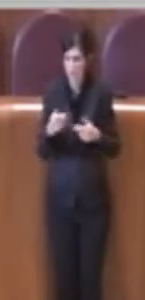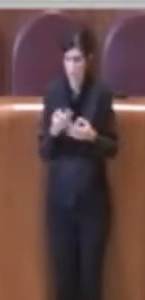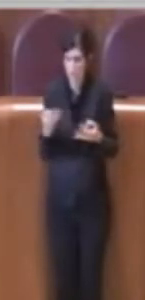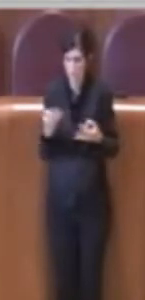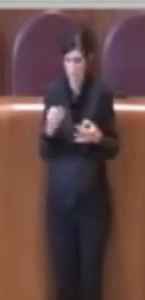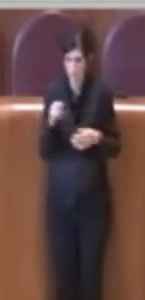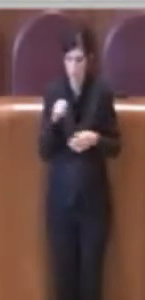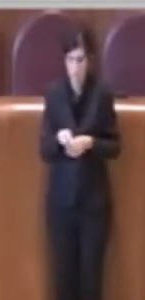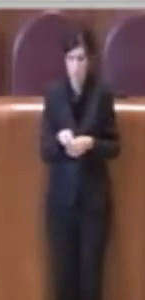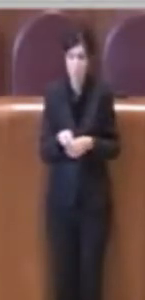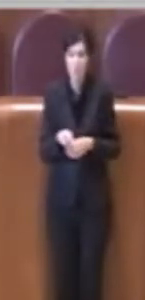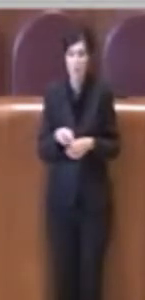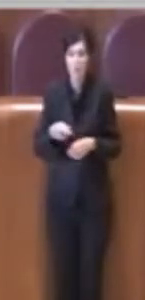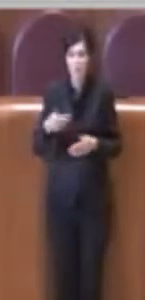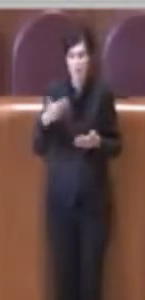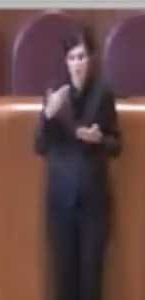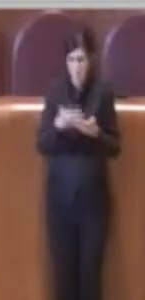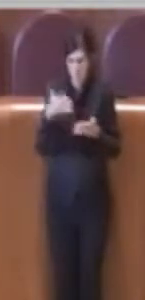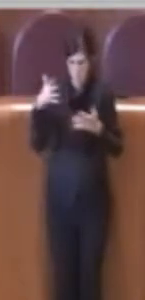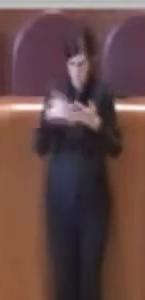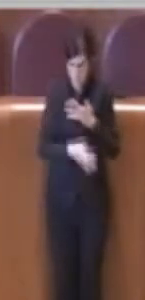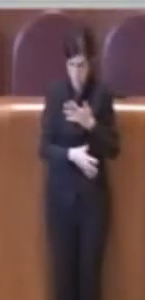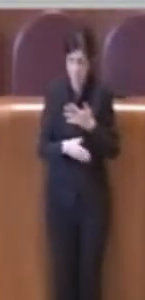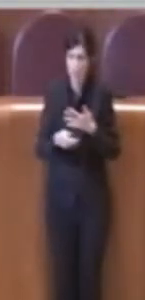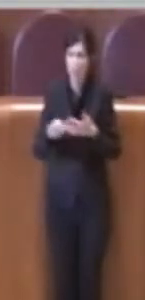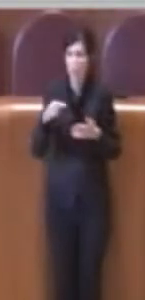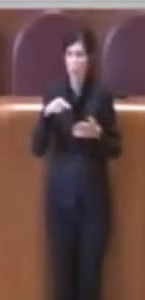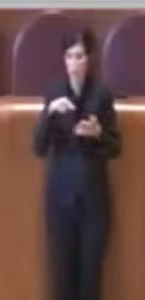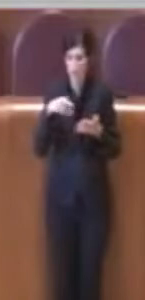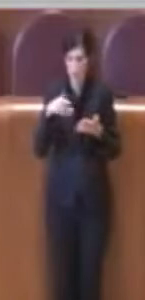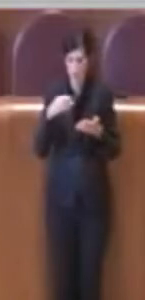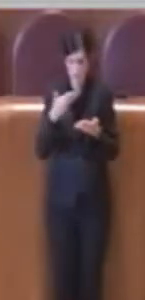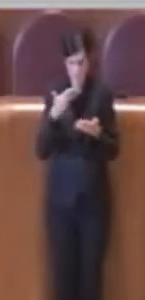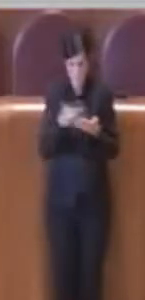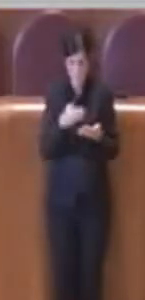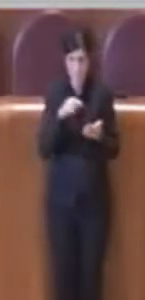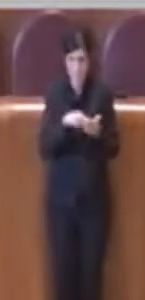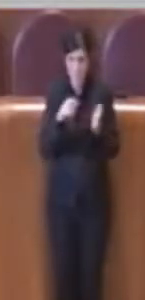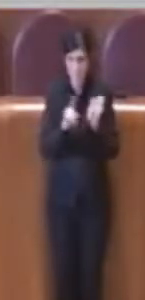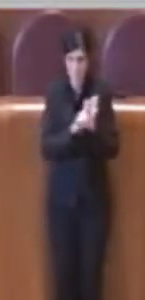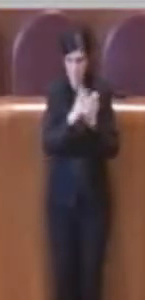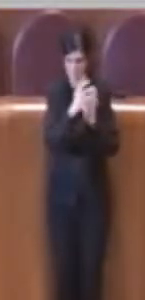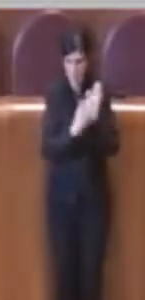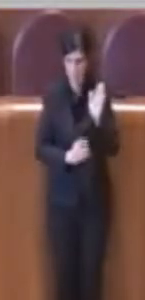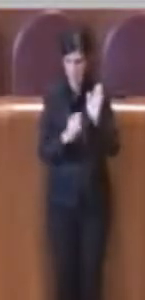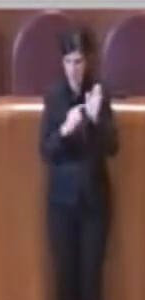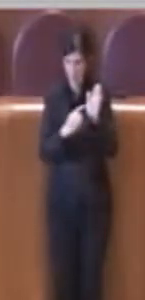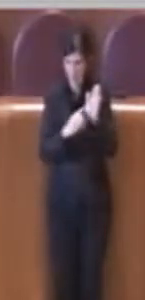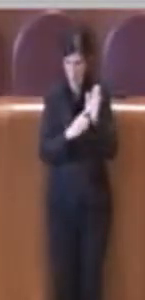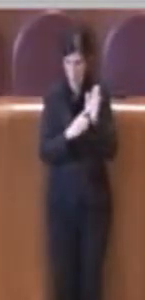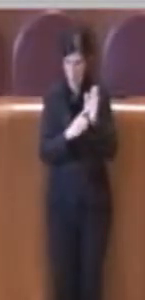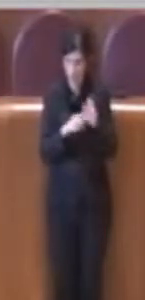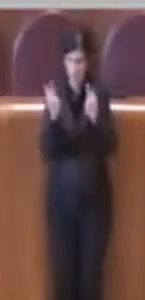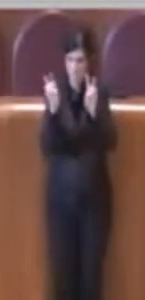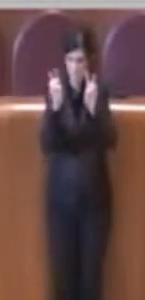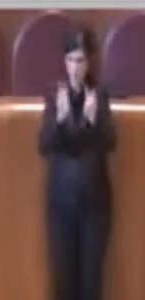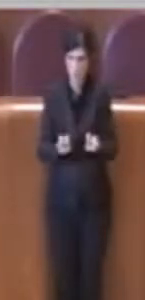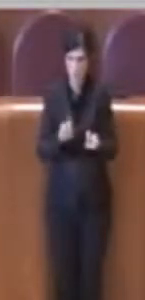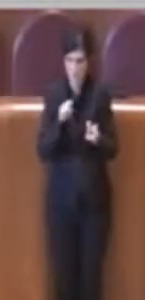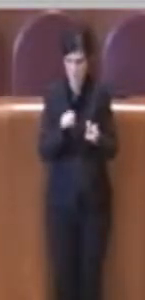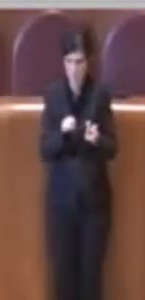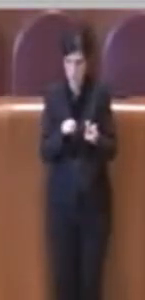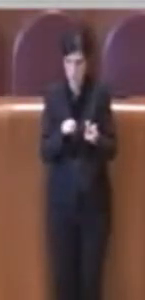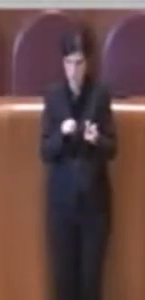Entriamo nell'ambito della delibera. Cosa prevede? L'adeguamento all'informatizzazione, magari lo vedessimo applicato il